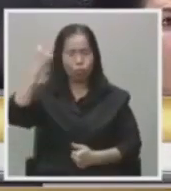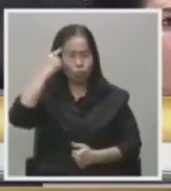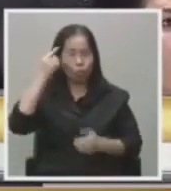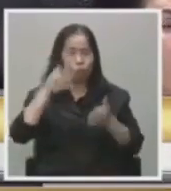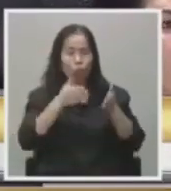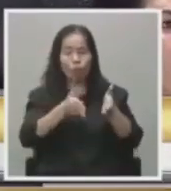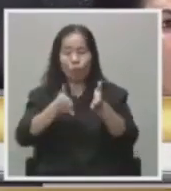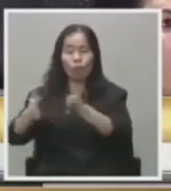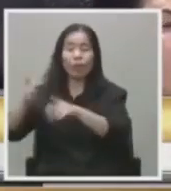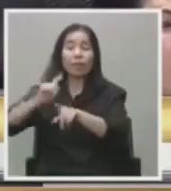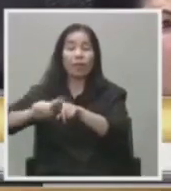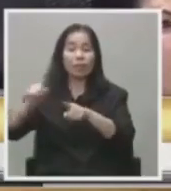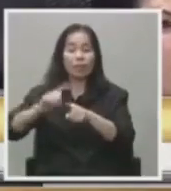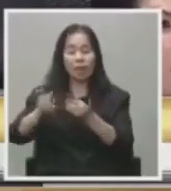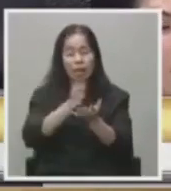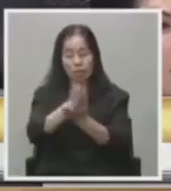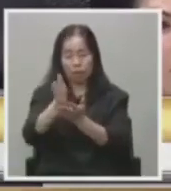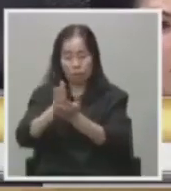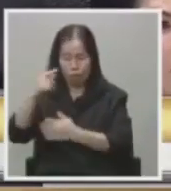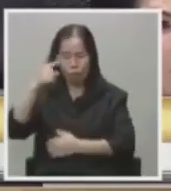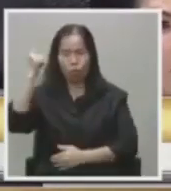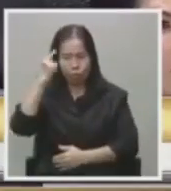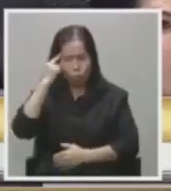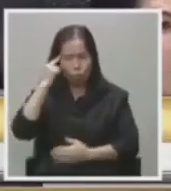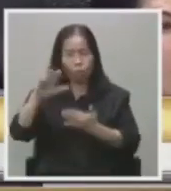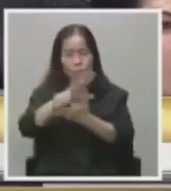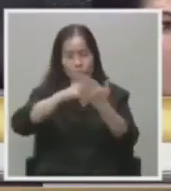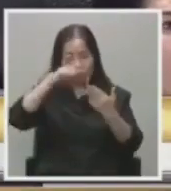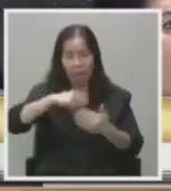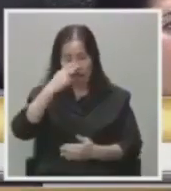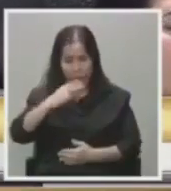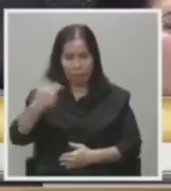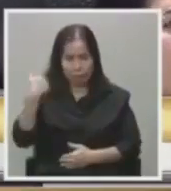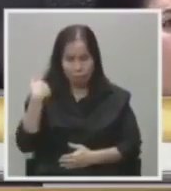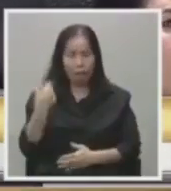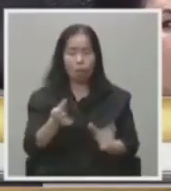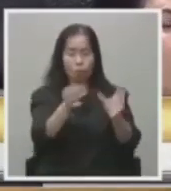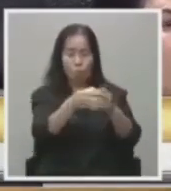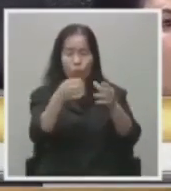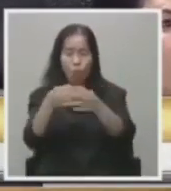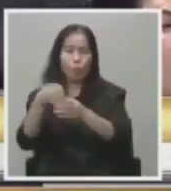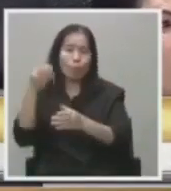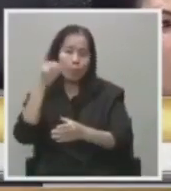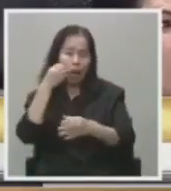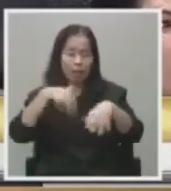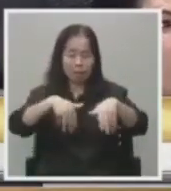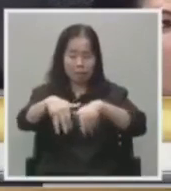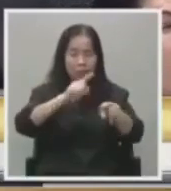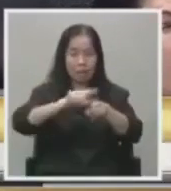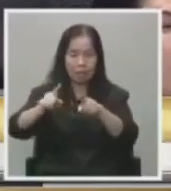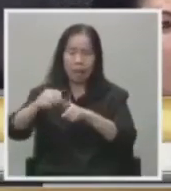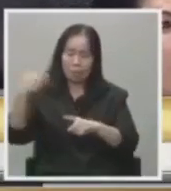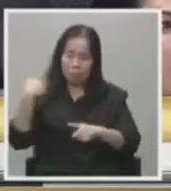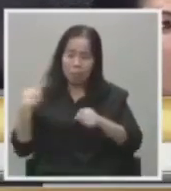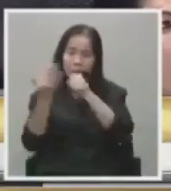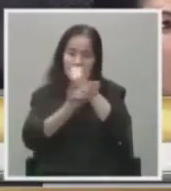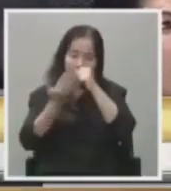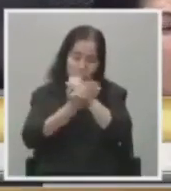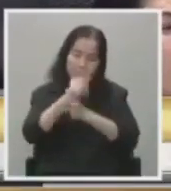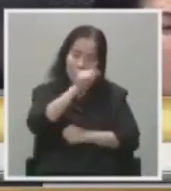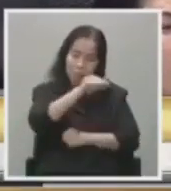านอยู่ในบ้านเมืองนี้เห็นทุกกลุ่มทุกหมู่บ้านมียาเสพติดทุกแห่งทุกค